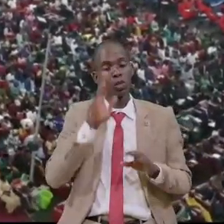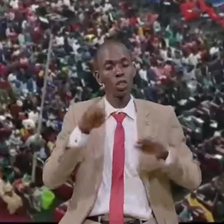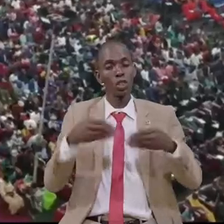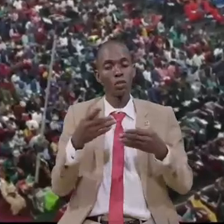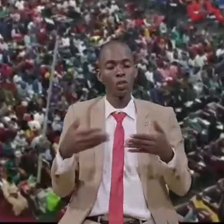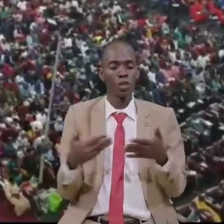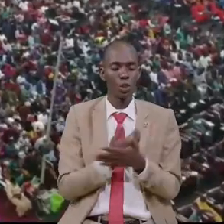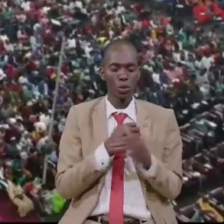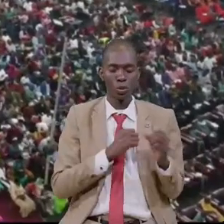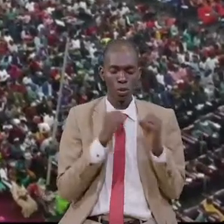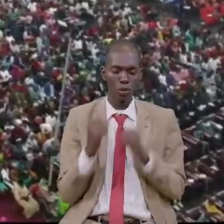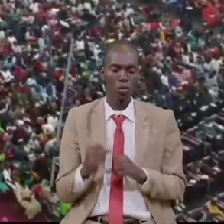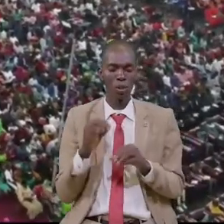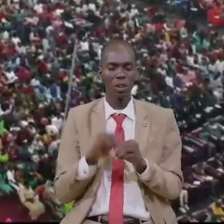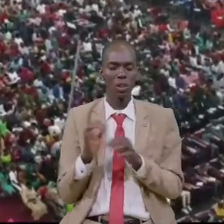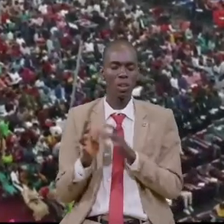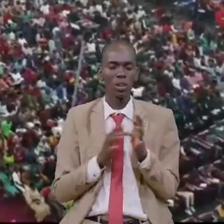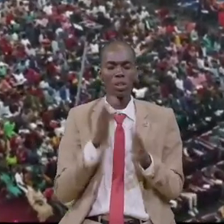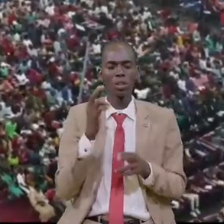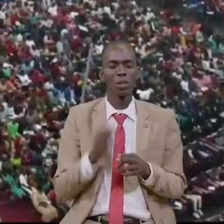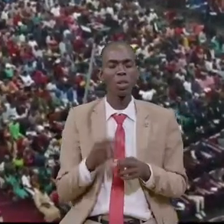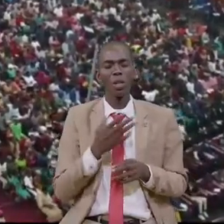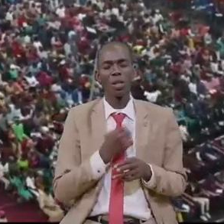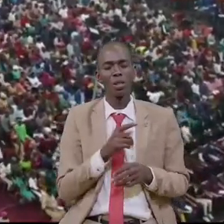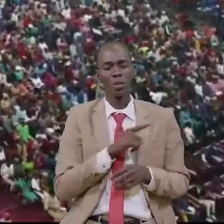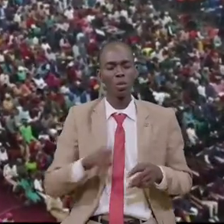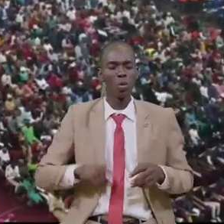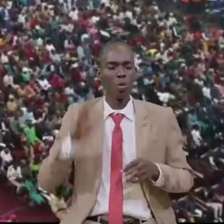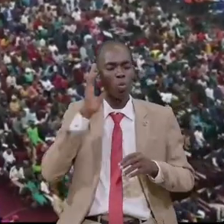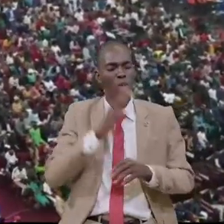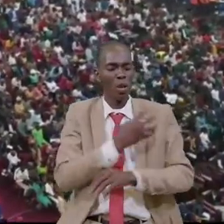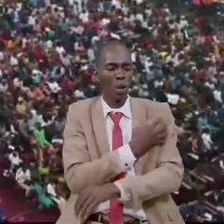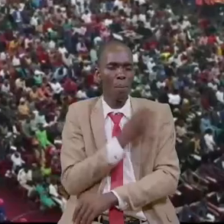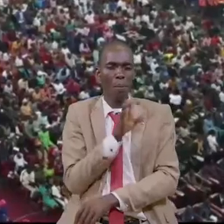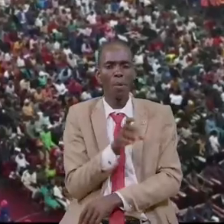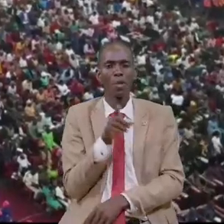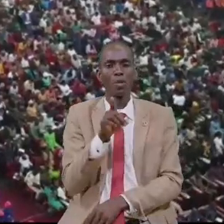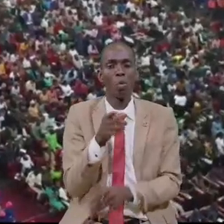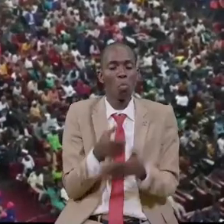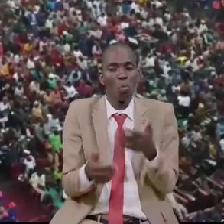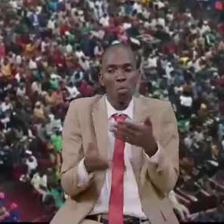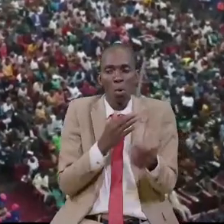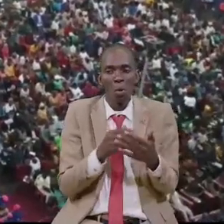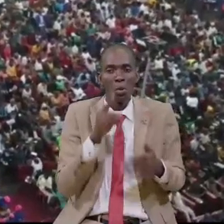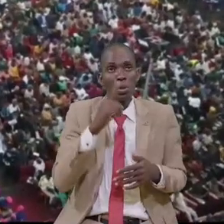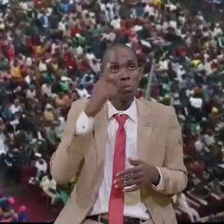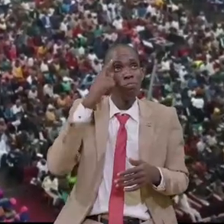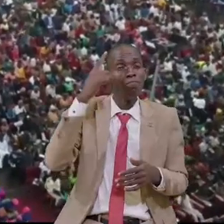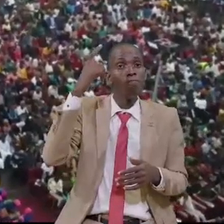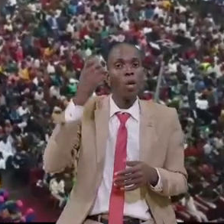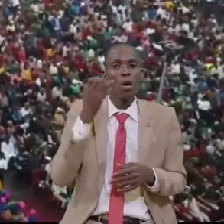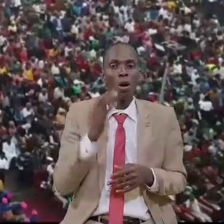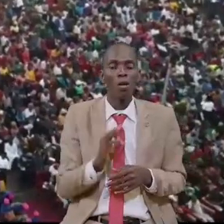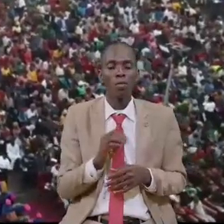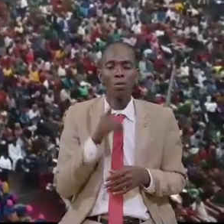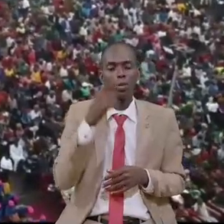force. Et le Seigneur va te donner la force, quel que soit ton rêve. Tu